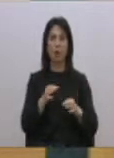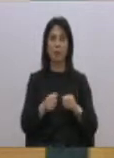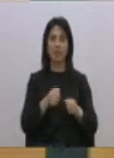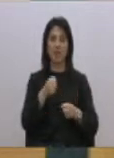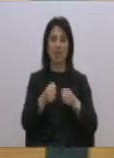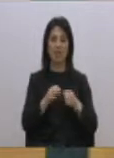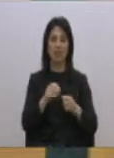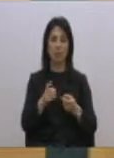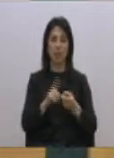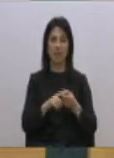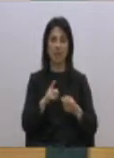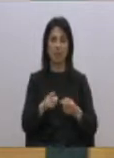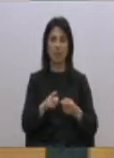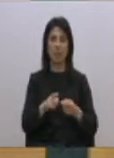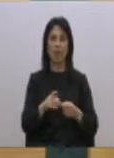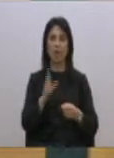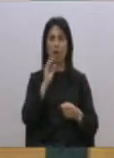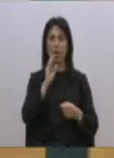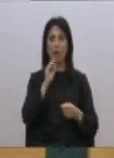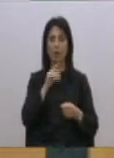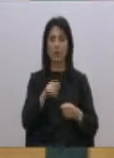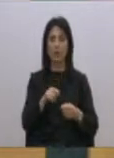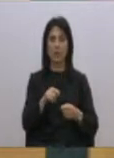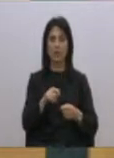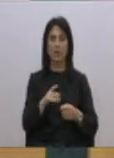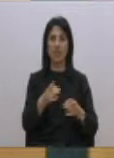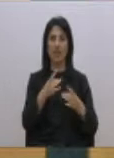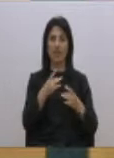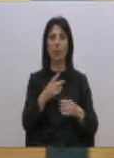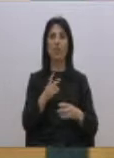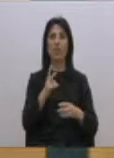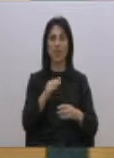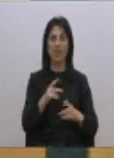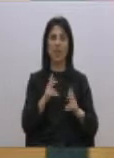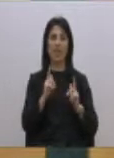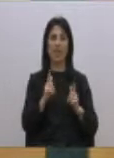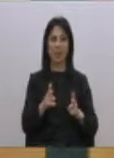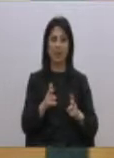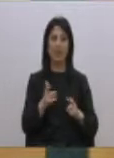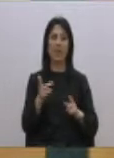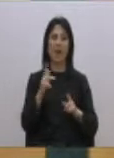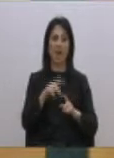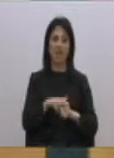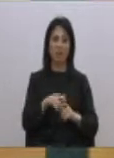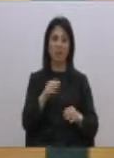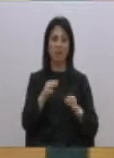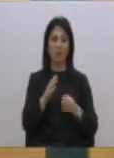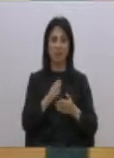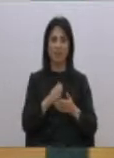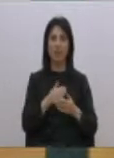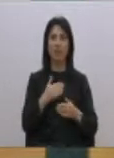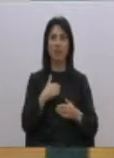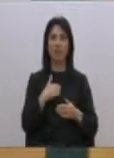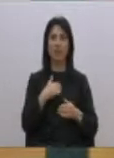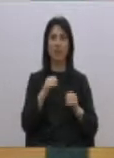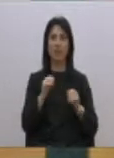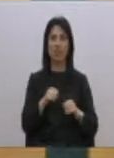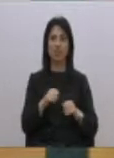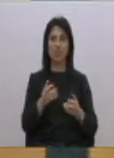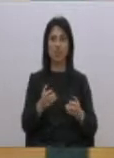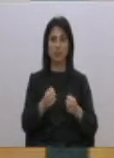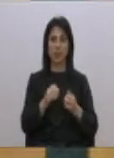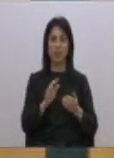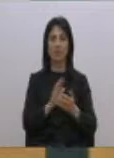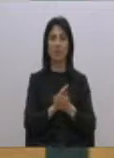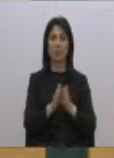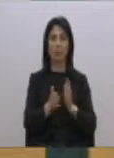დანიშნვასთან დაკავშირებით. და როდესაც თან გვეუბნებით, რომ კი, გეთანხმებით გადატვირთული არის სასამართლო სისტემა, ჩვენ შეიძლება და მიგვეღო